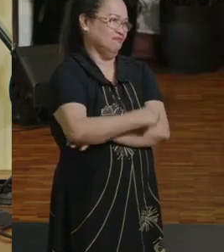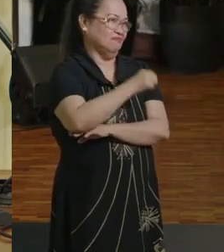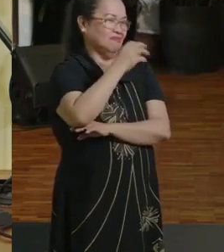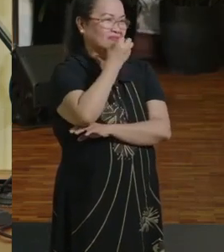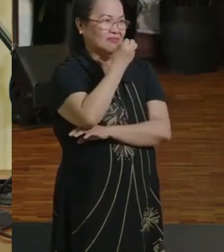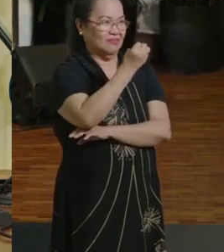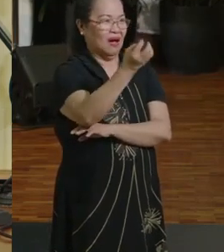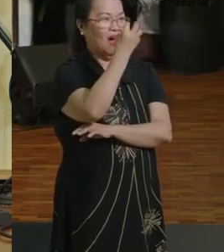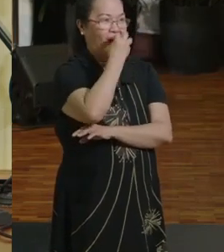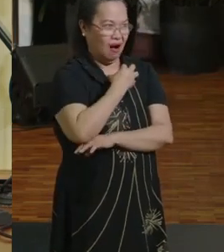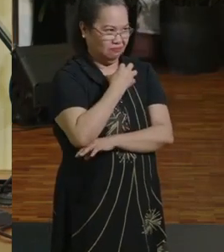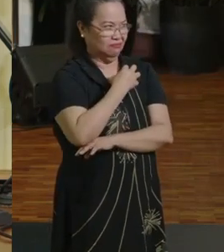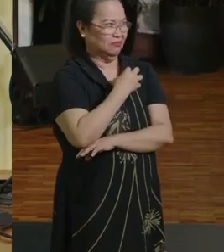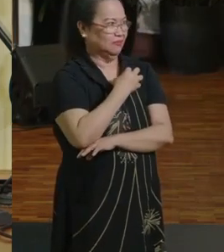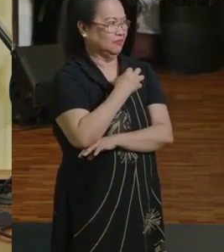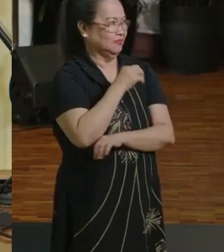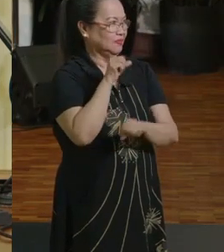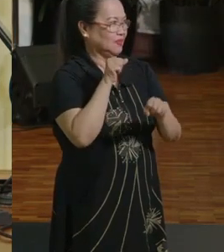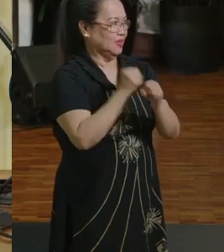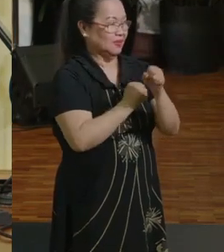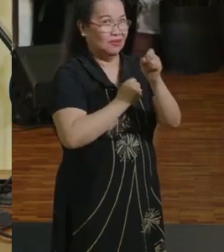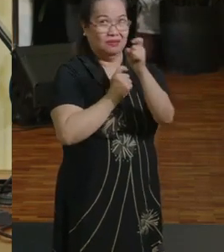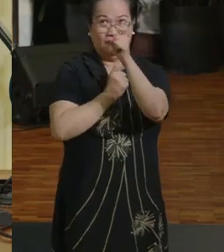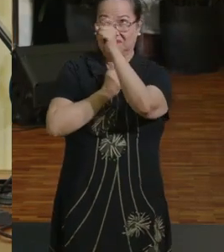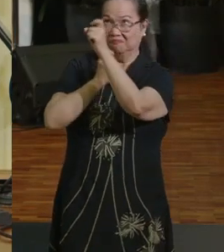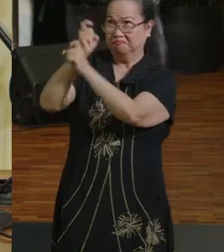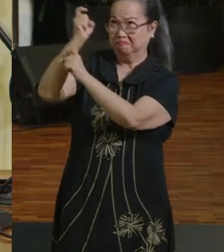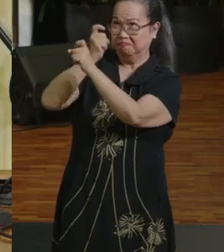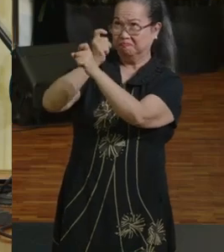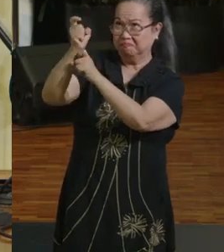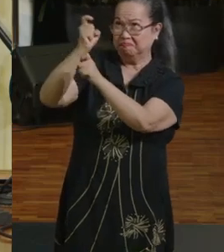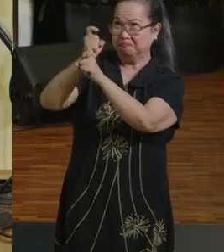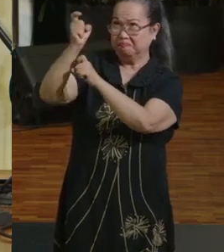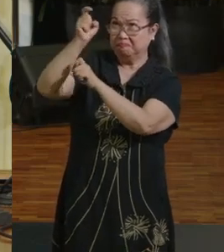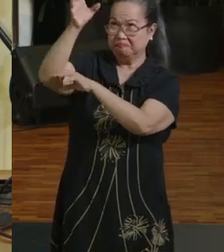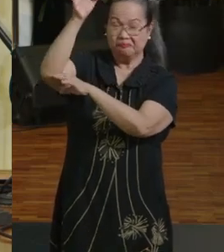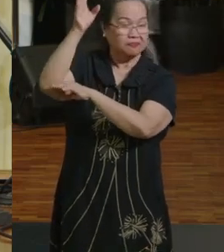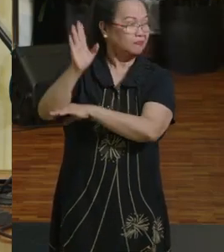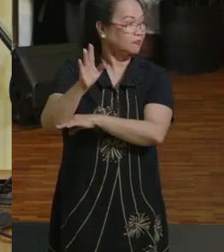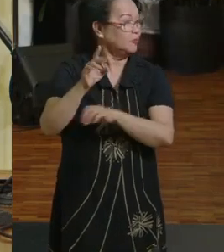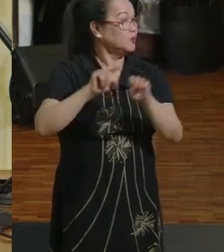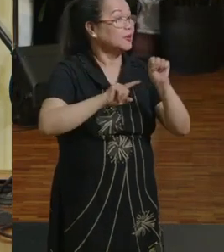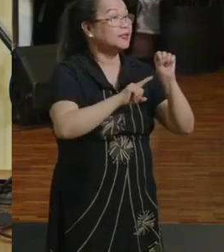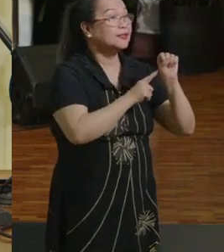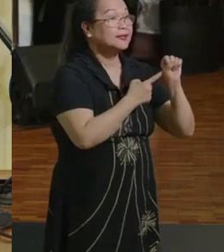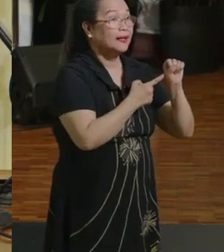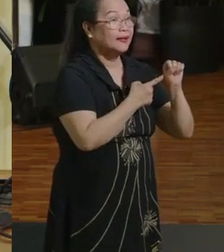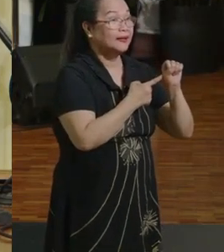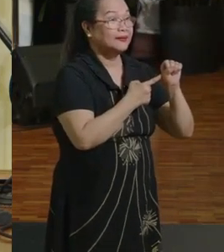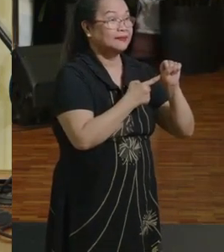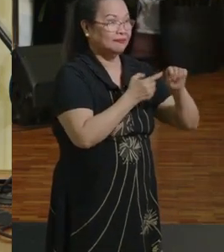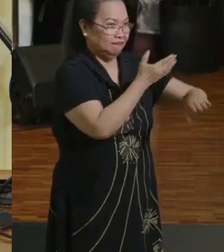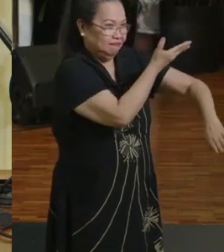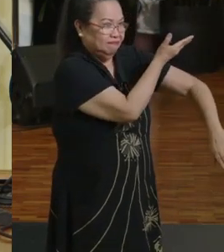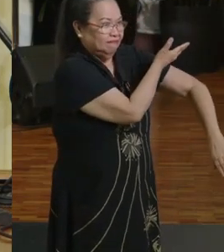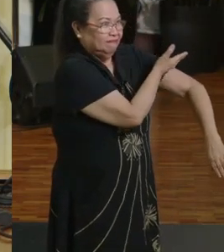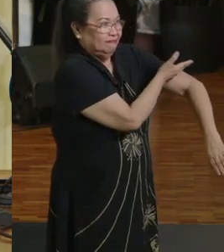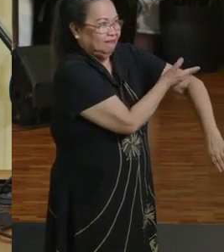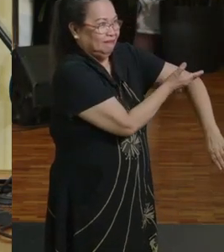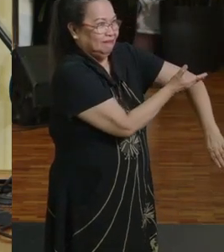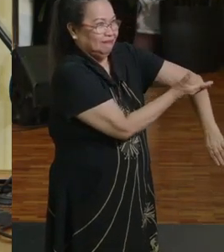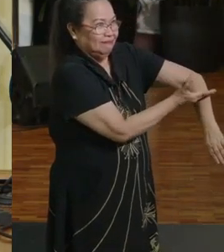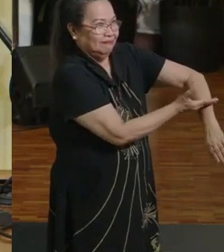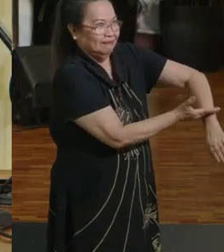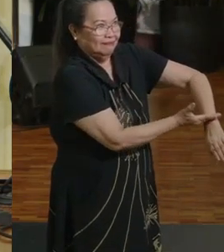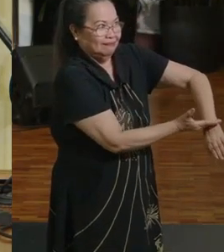So talagang parang tinuligsan nila ang paghahari ng Diyos. At mula noon, downward decline na ang buong